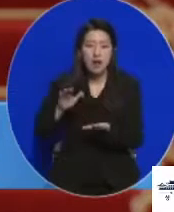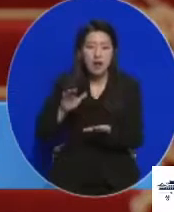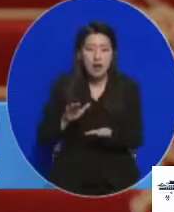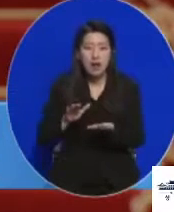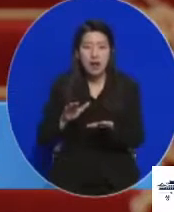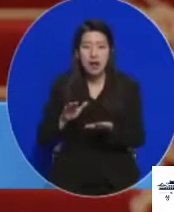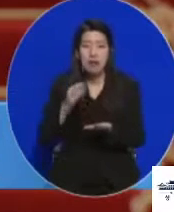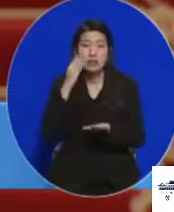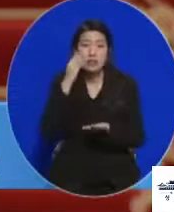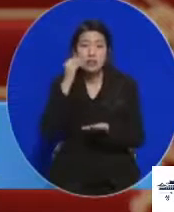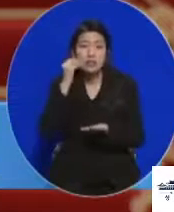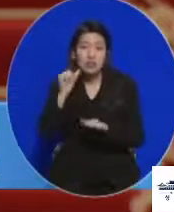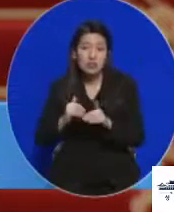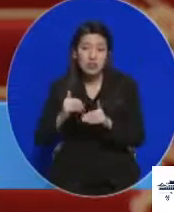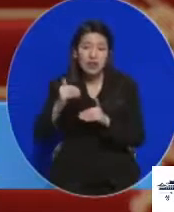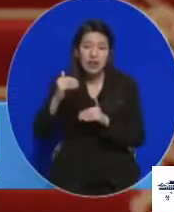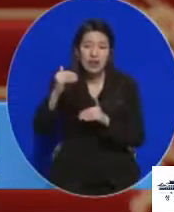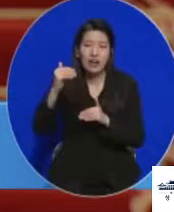사실입니다